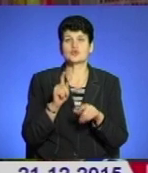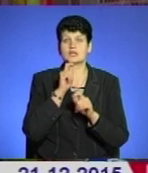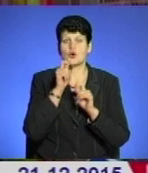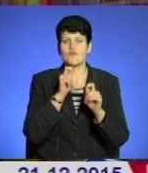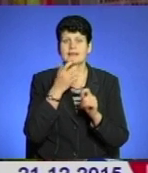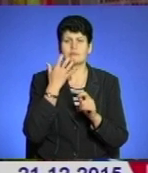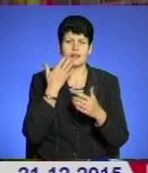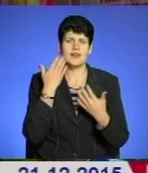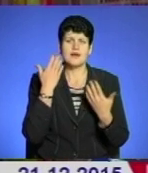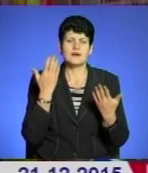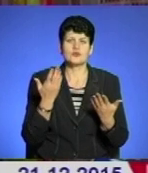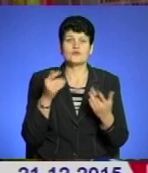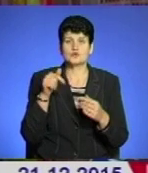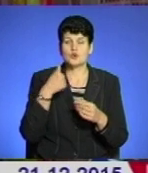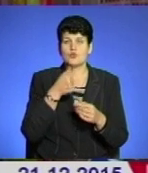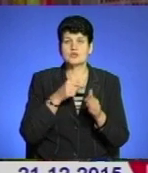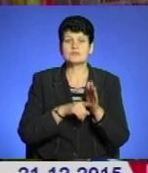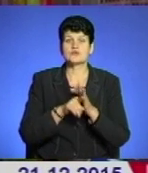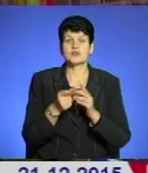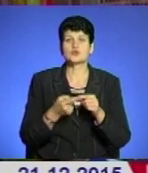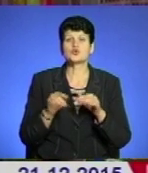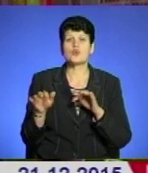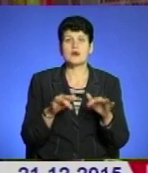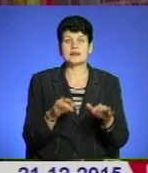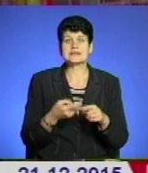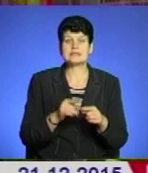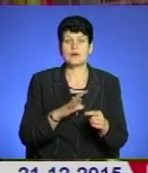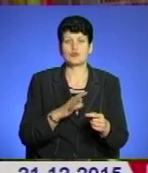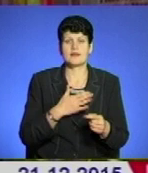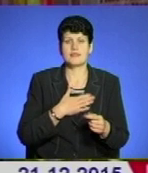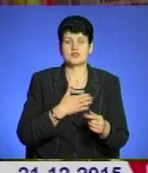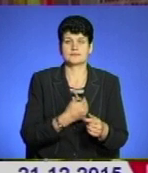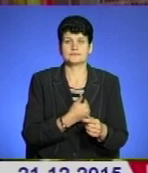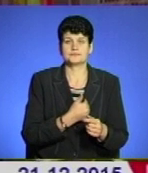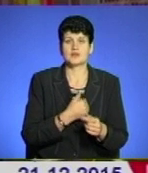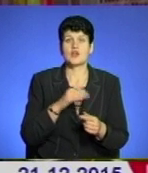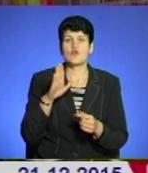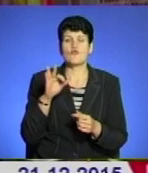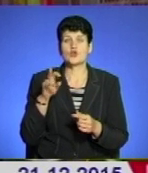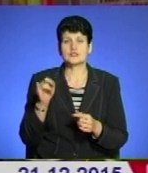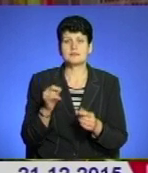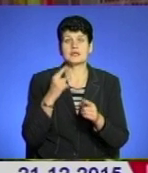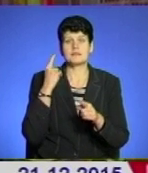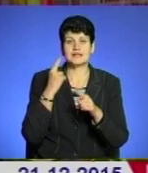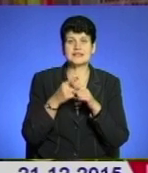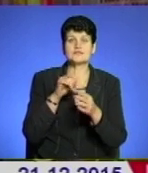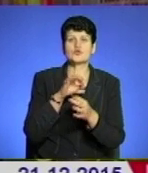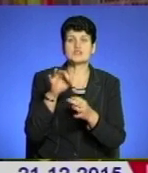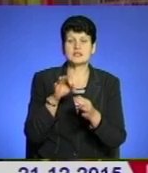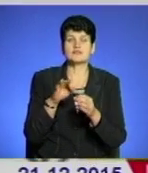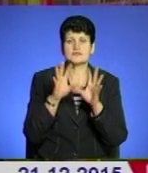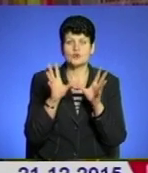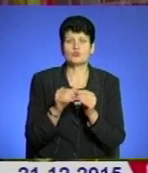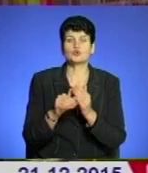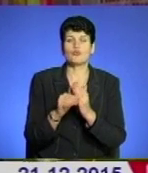тепло легко. В цьому році ми започаткували таку акцію, це була наша ініціатива. Володимир і Братерство Сиріт в цілому, як організація, нам в цьому